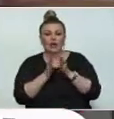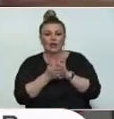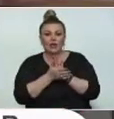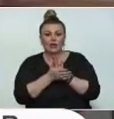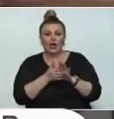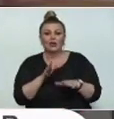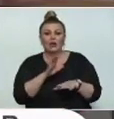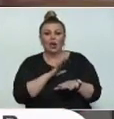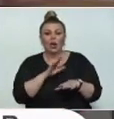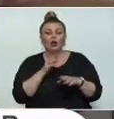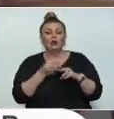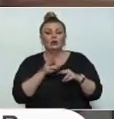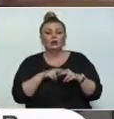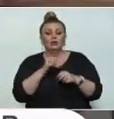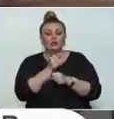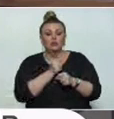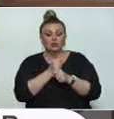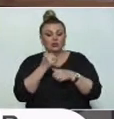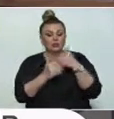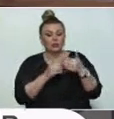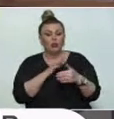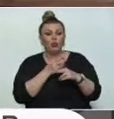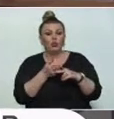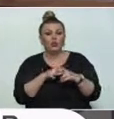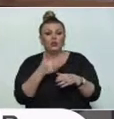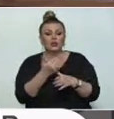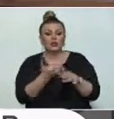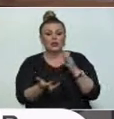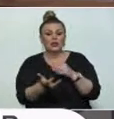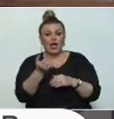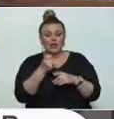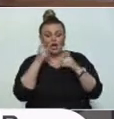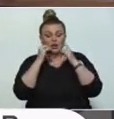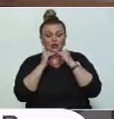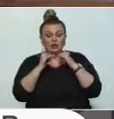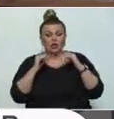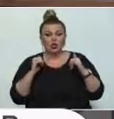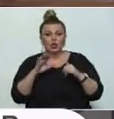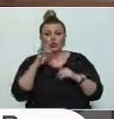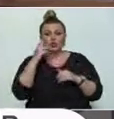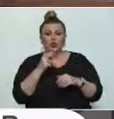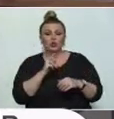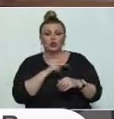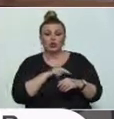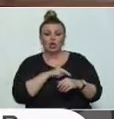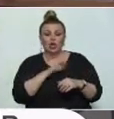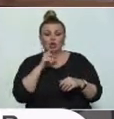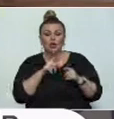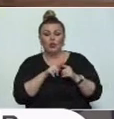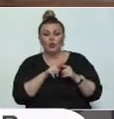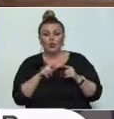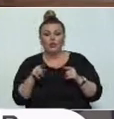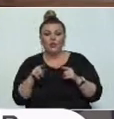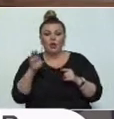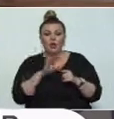əksəriyyət hallarda proaktiv addımlar attılar. Bu dəstək tədbirlərinin əlbəttə ən geniş segmenti sosial ödənişlərdir. Bu dövr ərzində